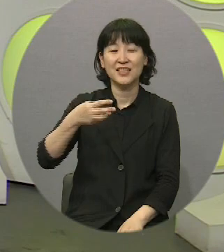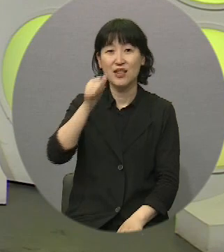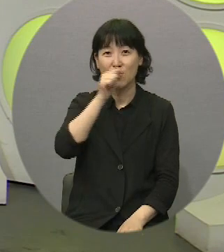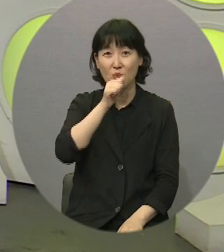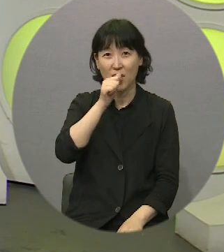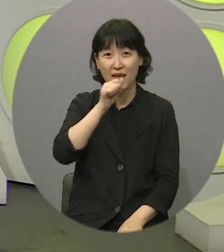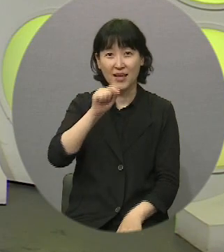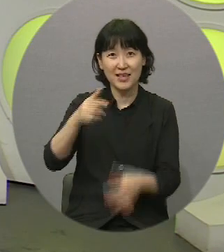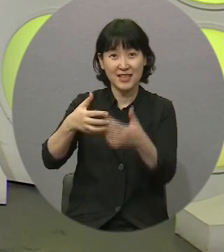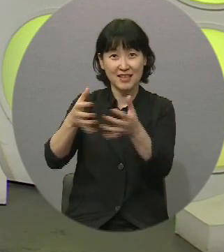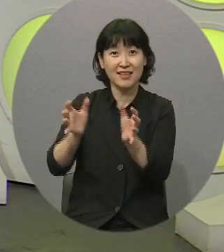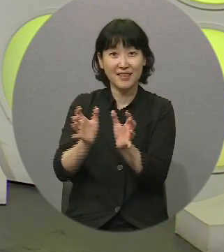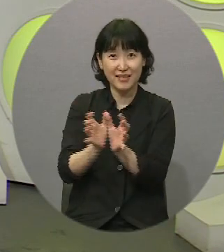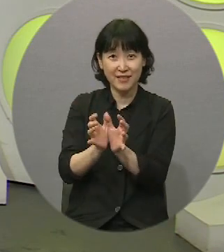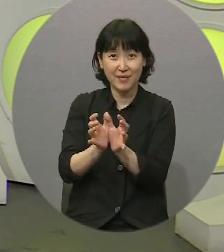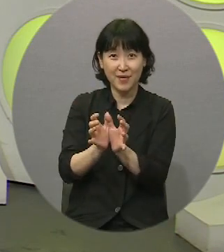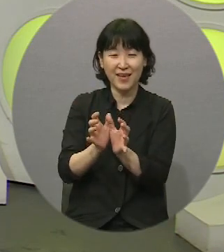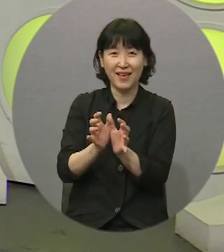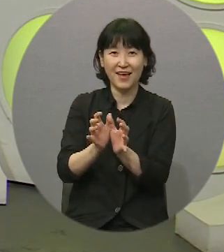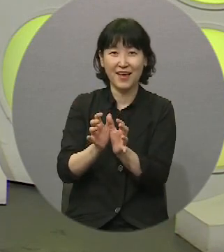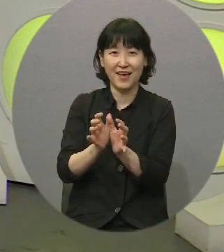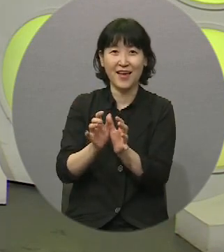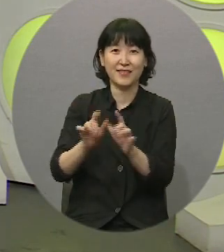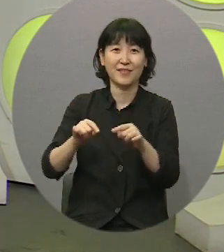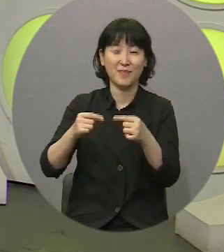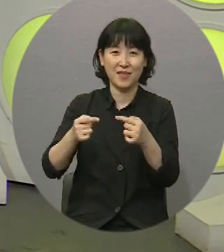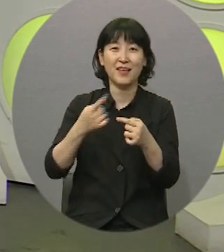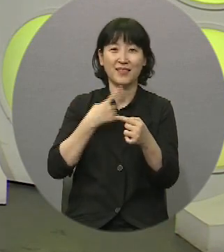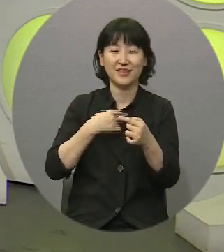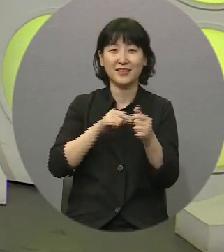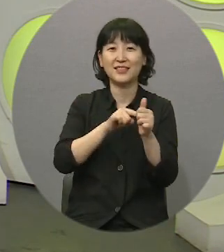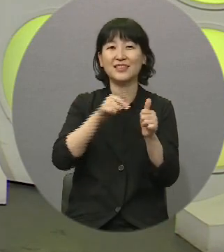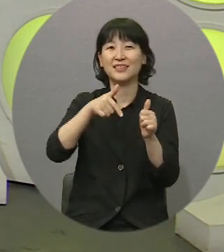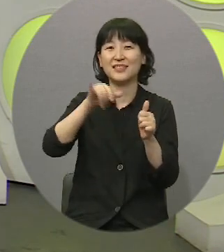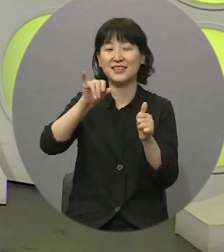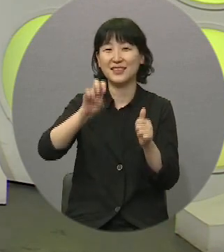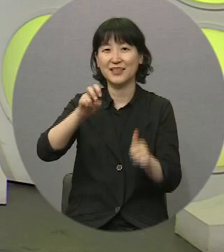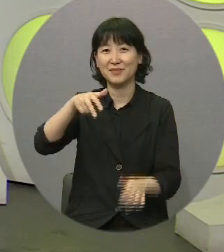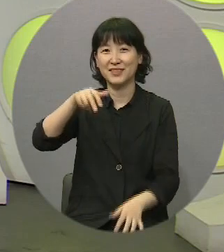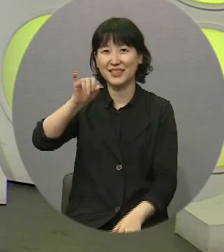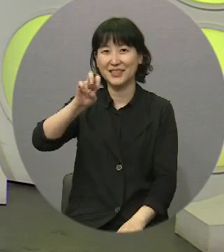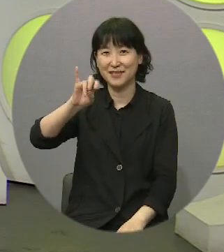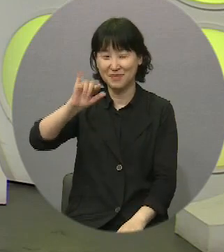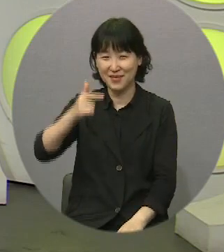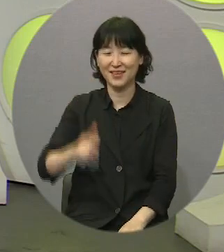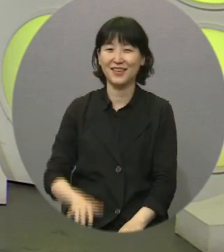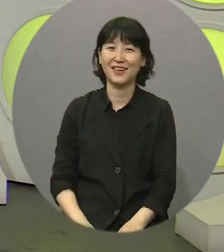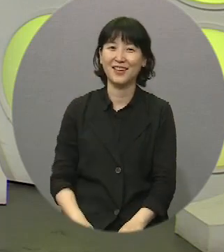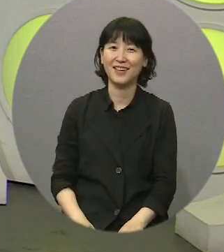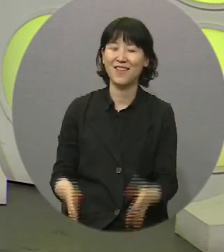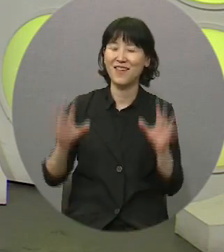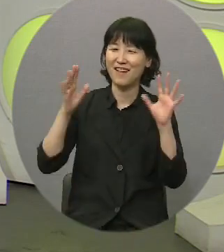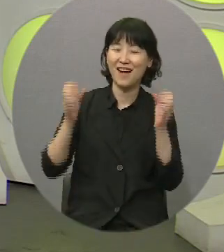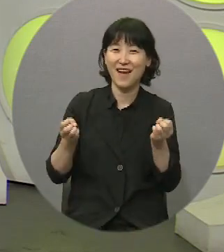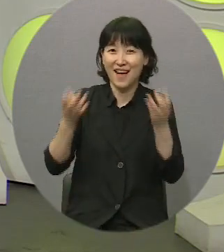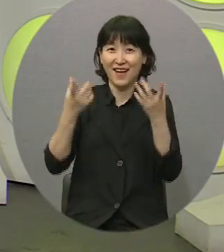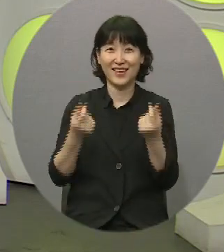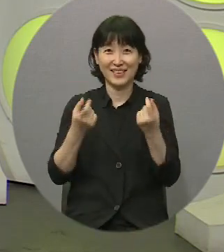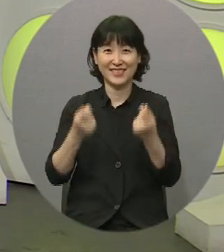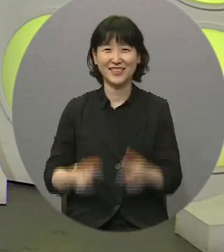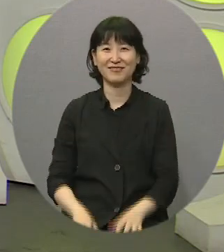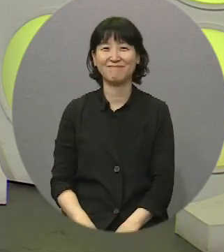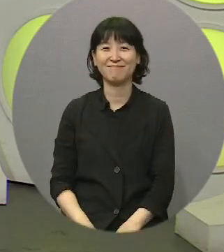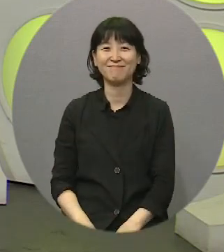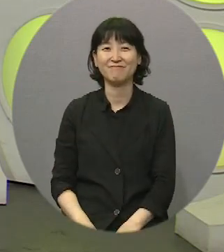가수 김지민입니다. 여러분 반갑습니다. 네. 뭐 행사장에 온 듯한 기분이에요. 그렇죠?